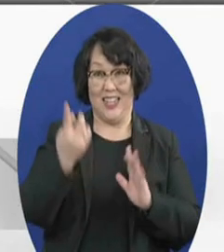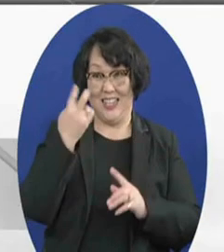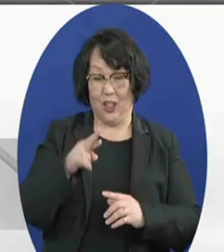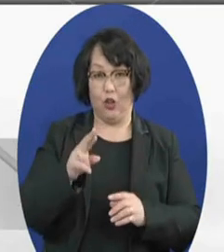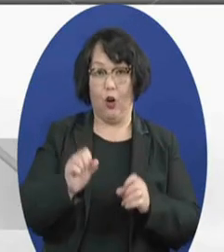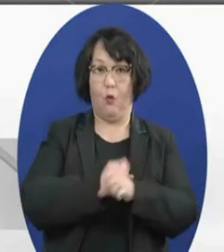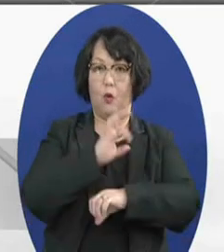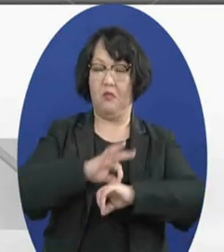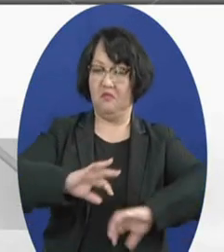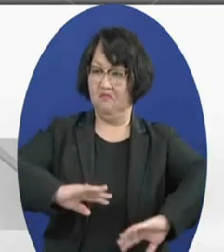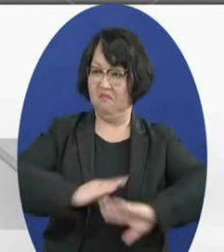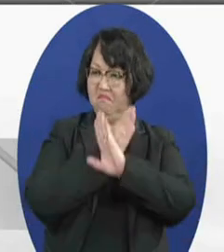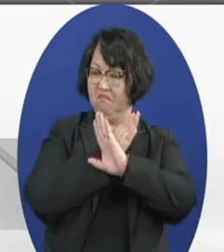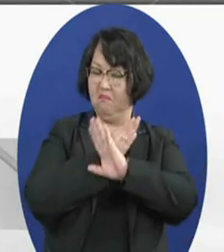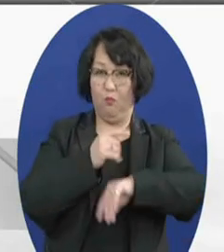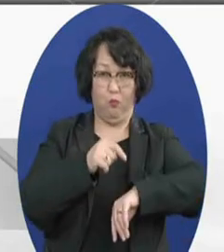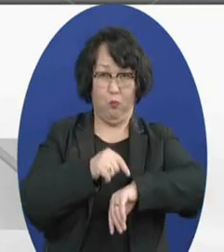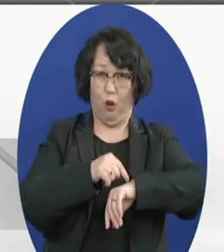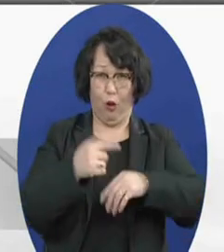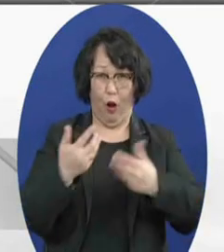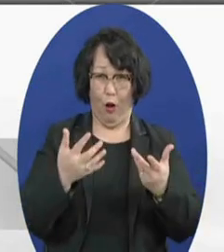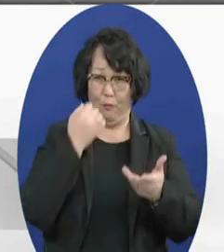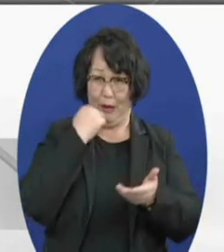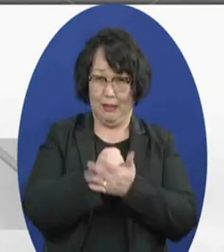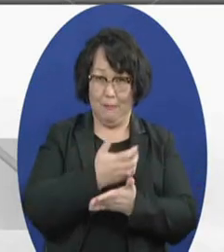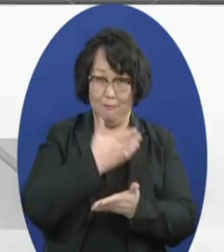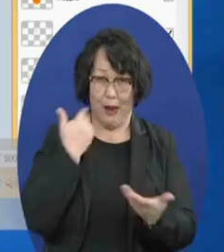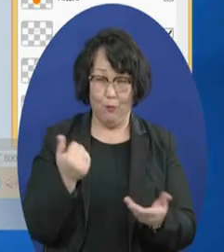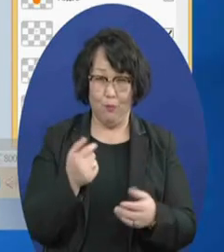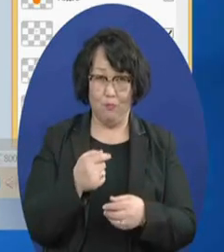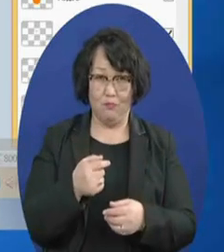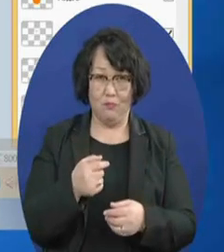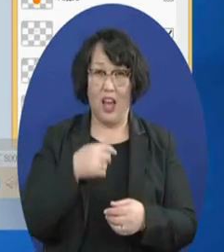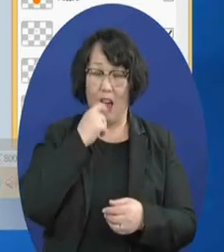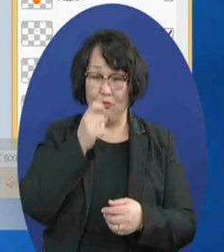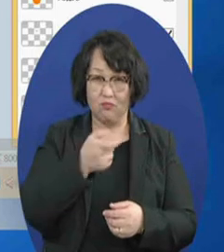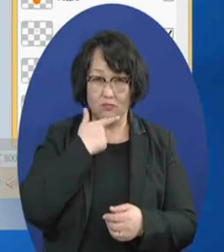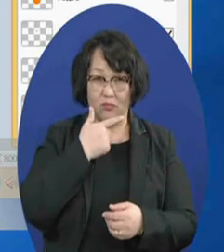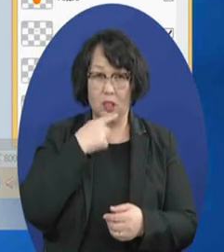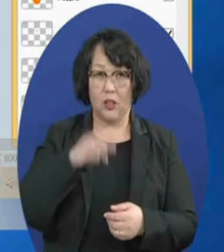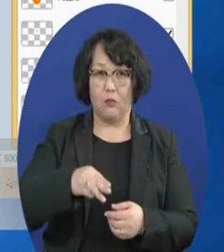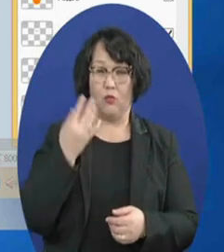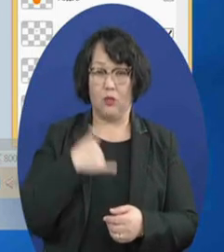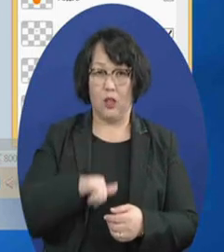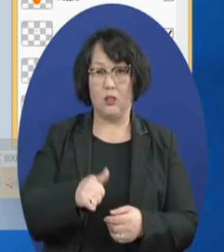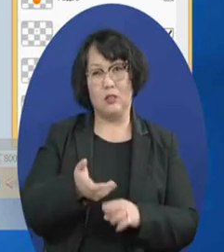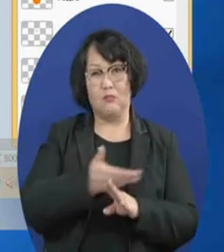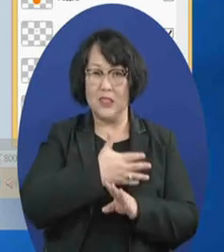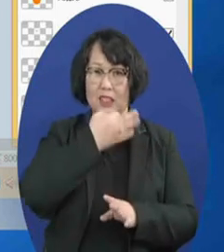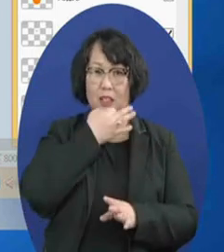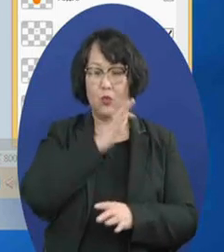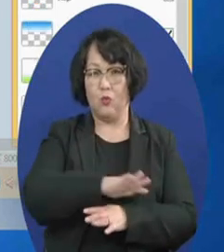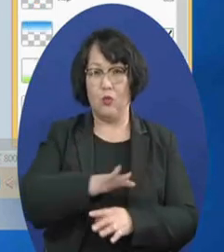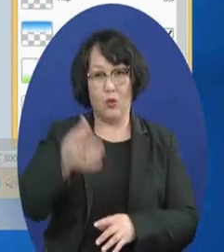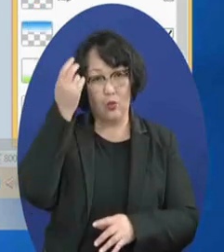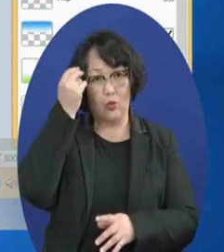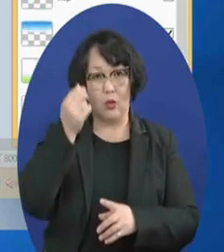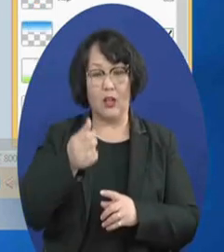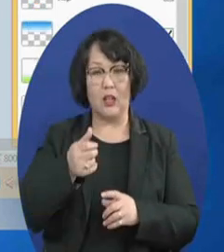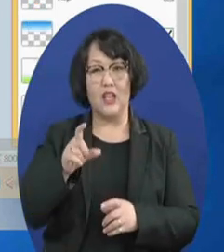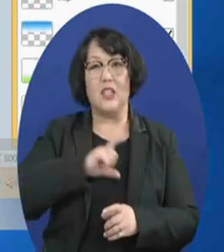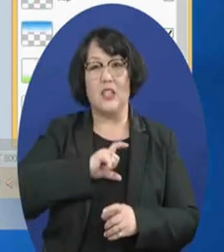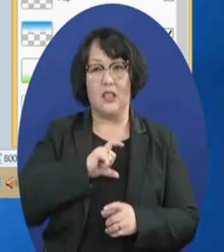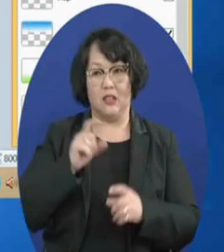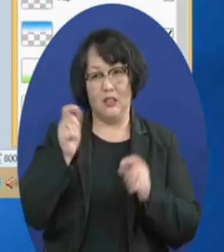баталгаа байхгүй. Тиймээс цар тахалтаа уялдуулан шийдвэр гаргаж хүүхдийн сурч хөгжих эрхийг хангах эрхтэй хүний эрхийн үндэсний комиссоос мэдээлж байсан юм а.